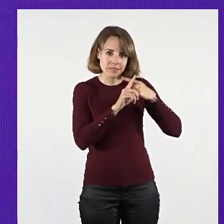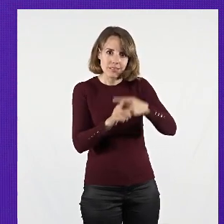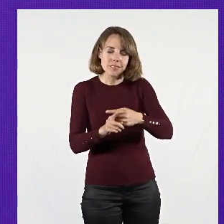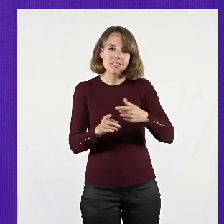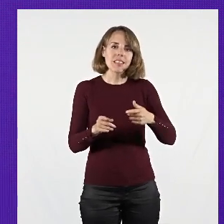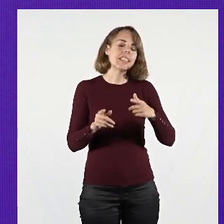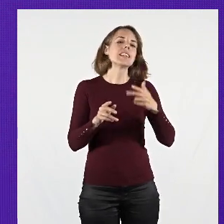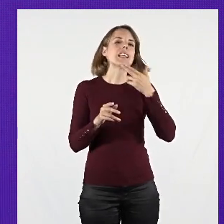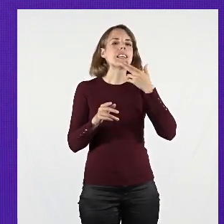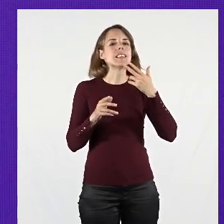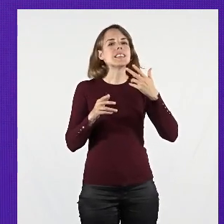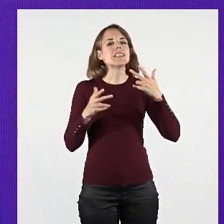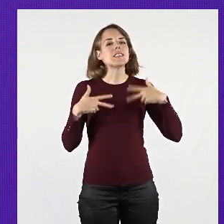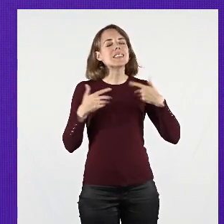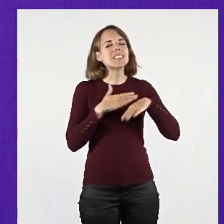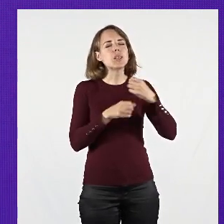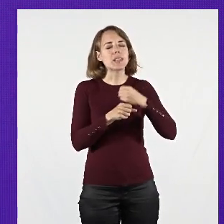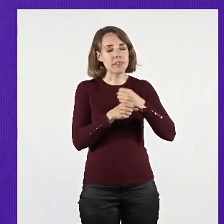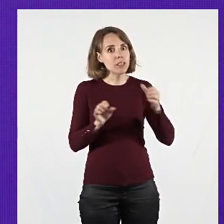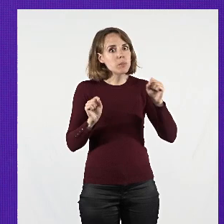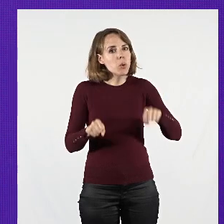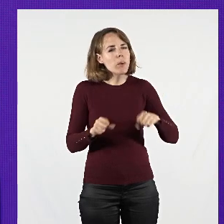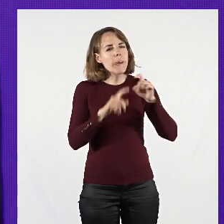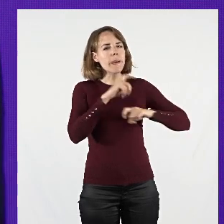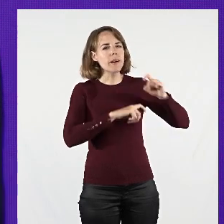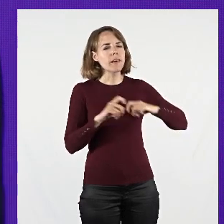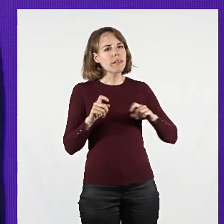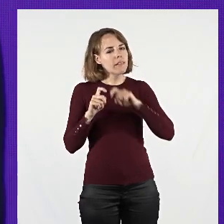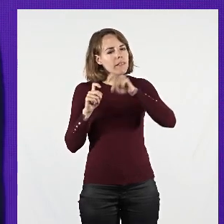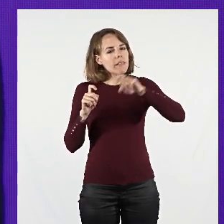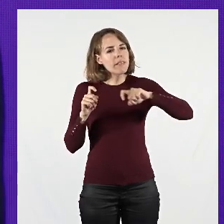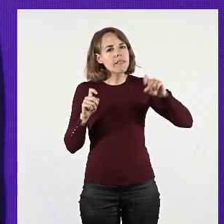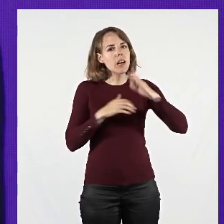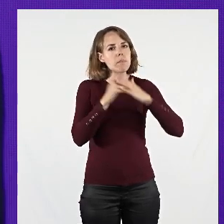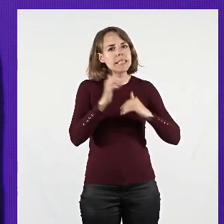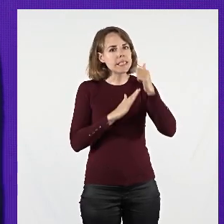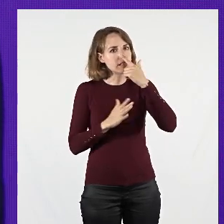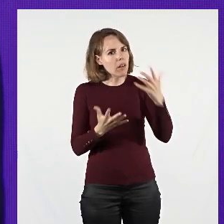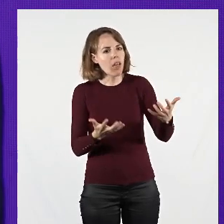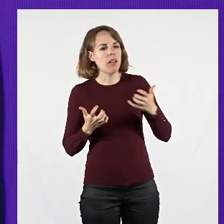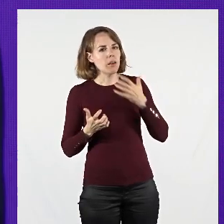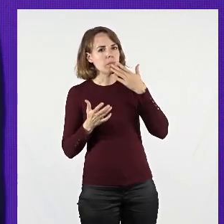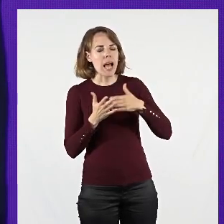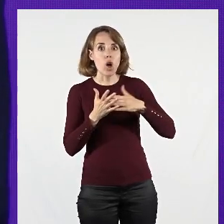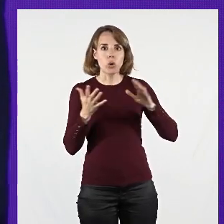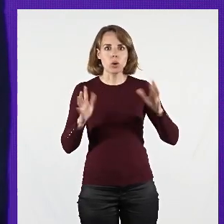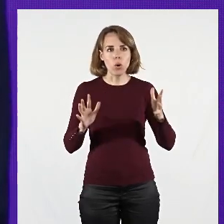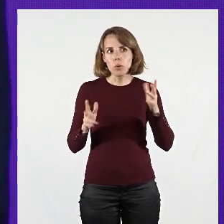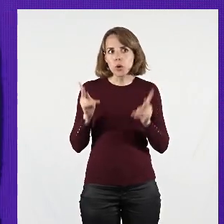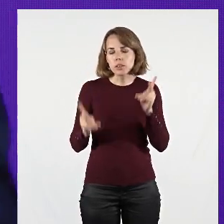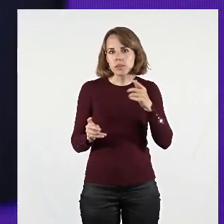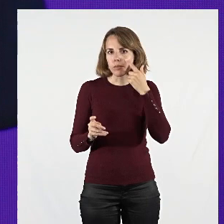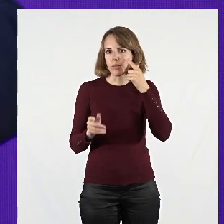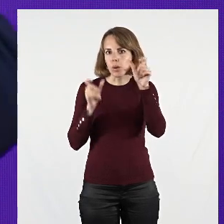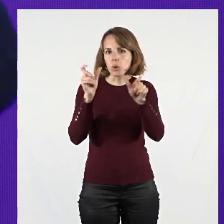notre sondage qui était sur les leviers de l'attractivité pour voir si justement c'est quelque chose qui revient? Alors, je suis désolé parce que la